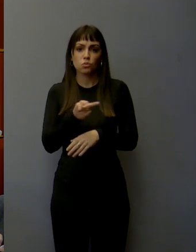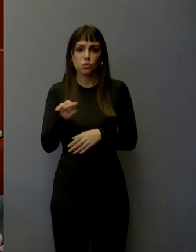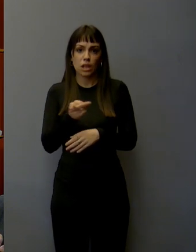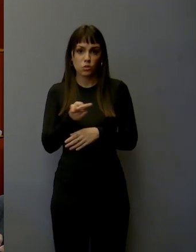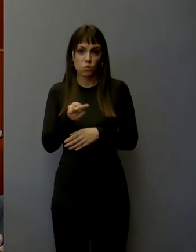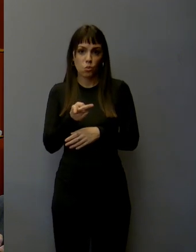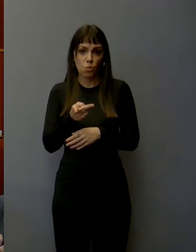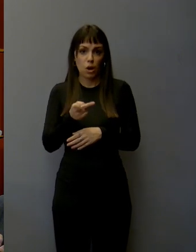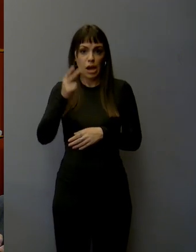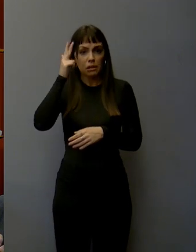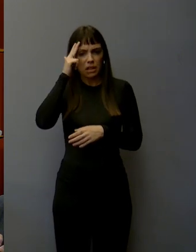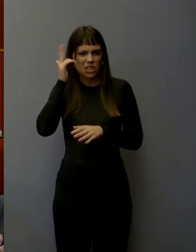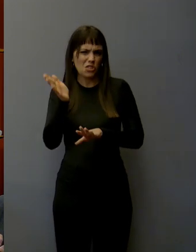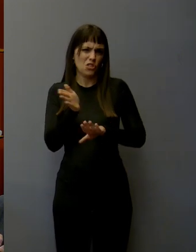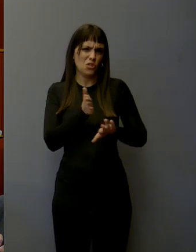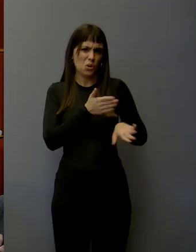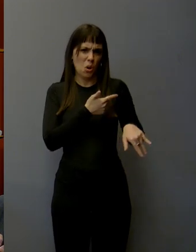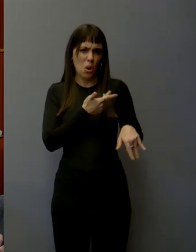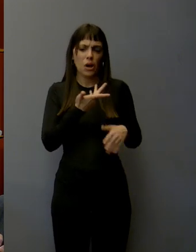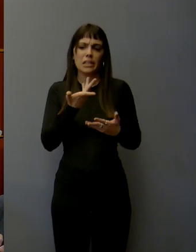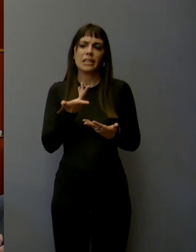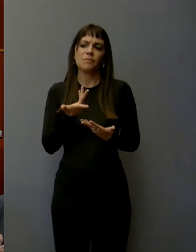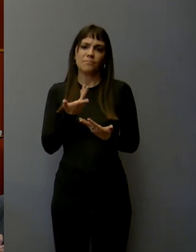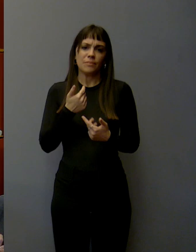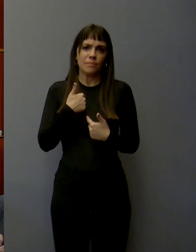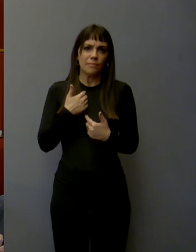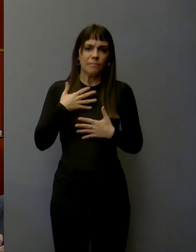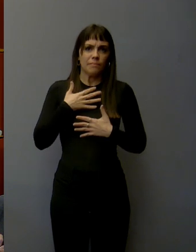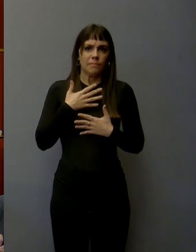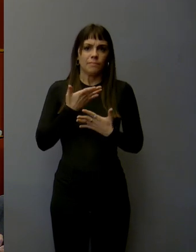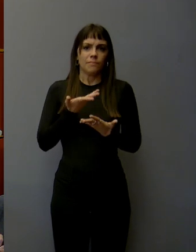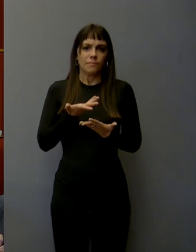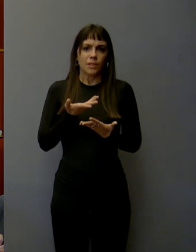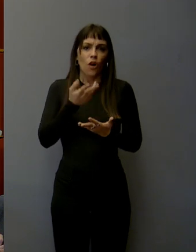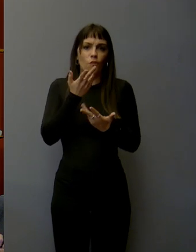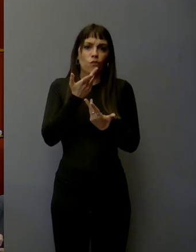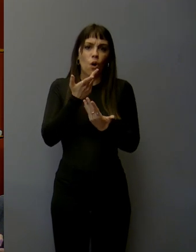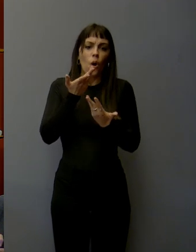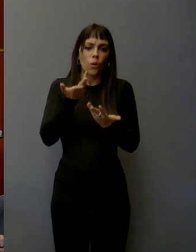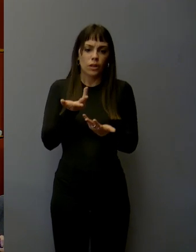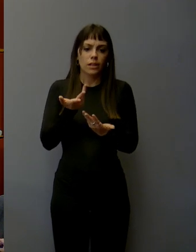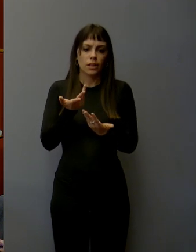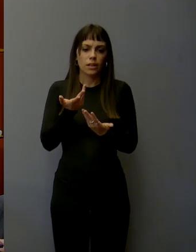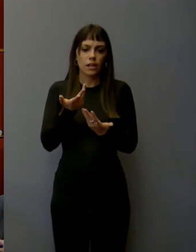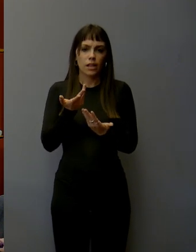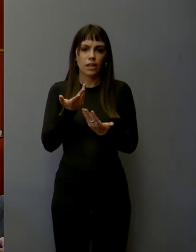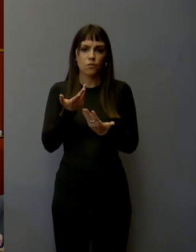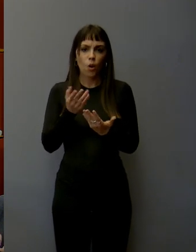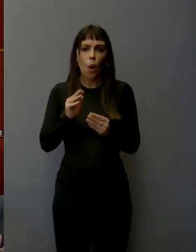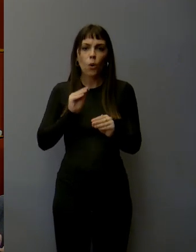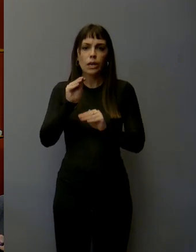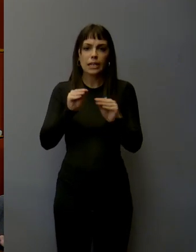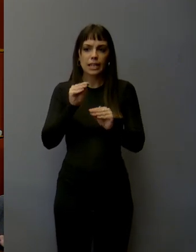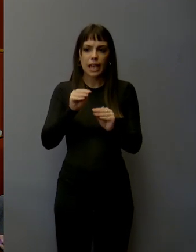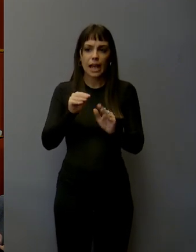lo dico con quello che si scorso avremmo gradito Avrei gradito sindaco che quella richiesta era arrivata in 6 linee programmatiche accolta proprio